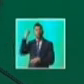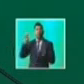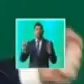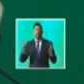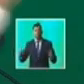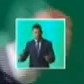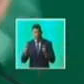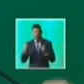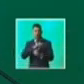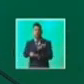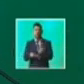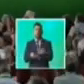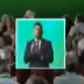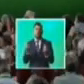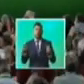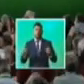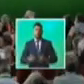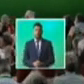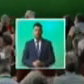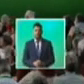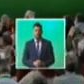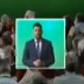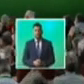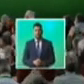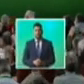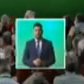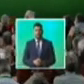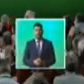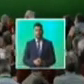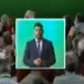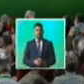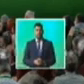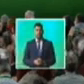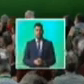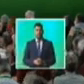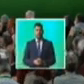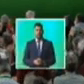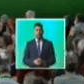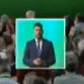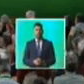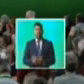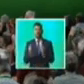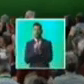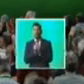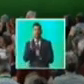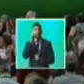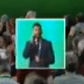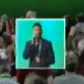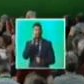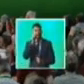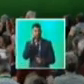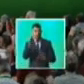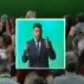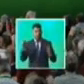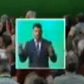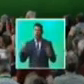κομματικούς σχηματισμούς. Εκλέγουμε ουσιαστικά το νομοθετικό σώμα της χώρας. Είναι το νομοθετικό σώμα, υπάρχει